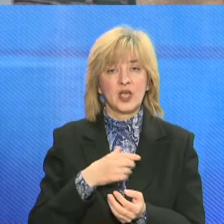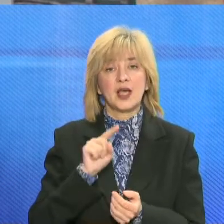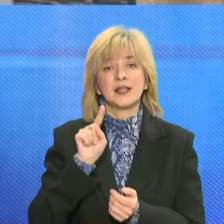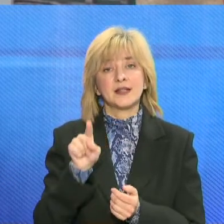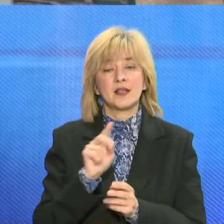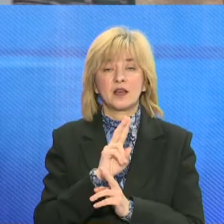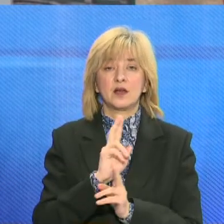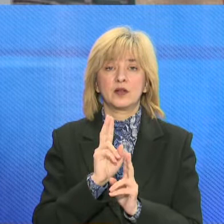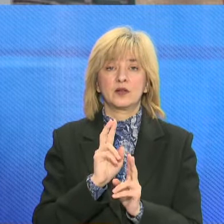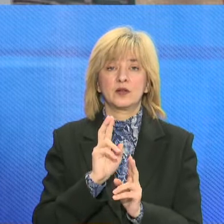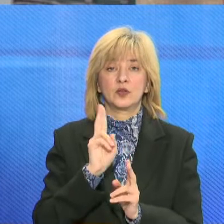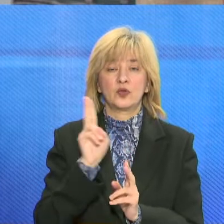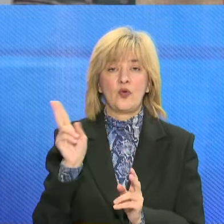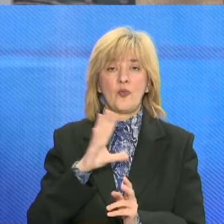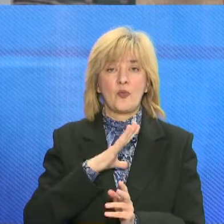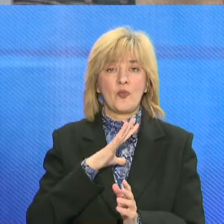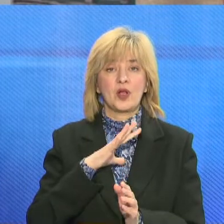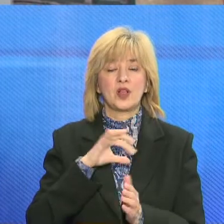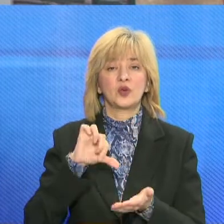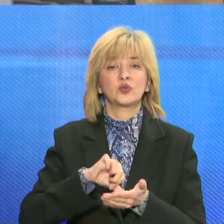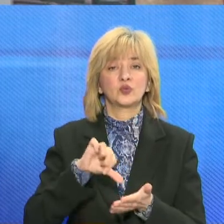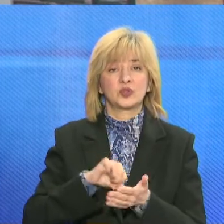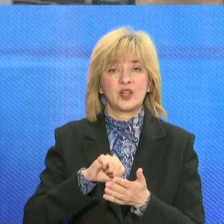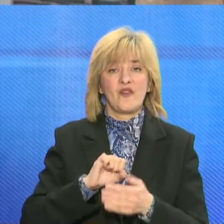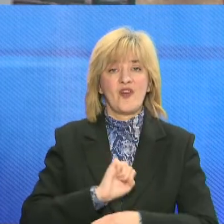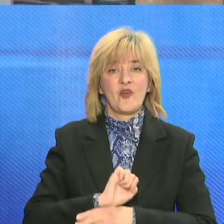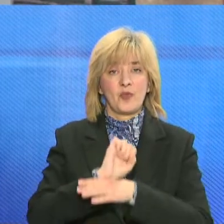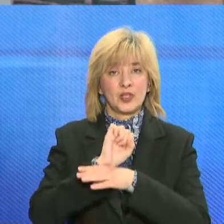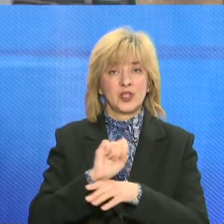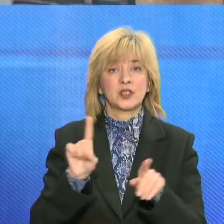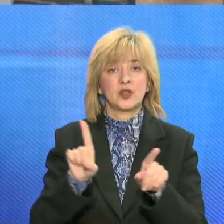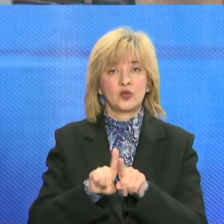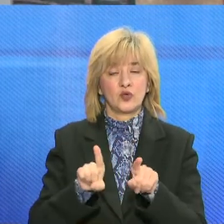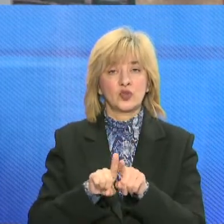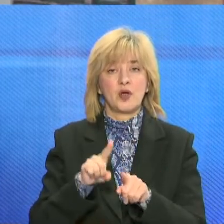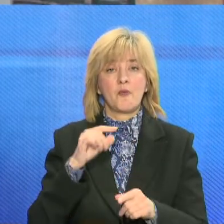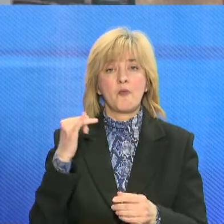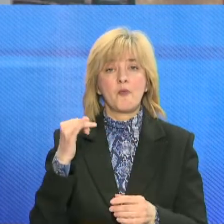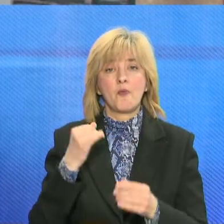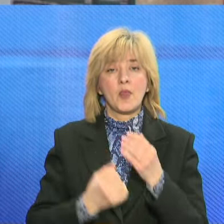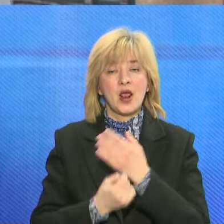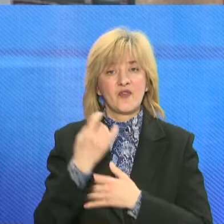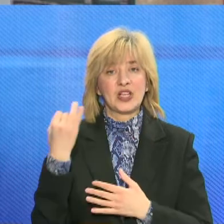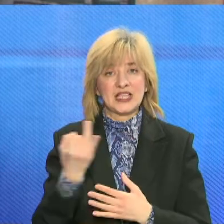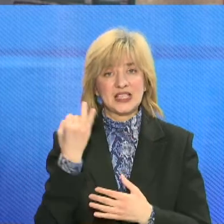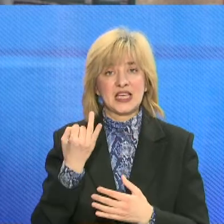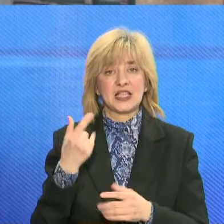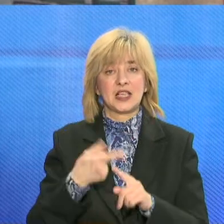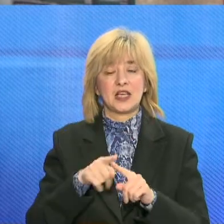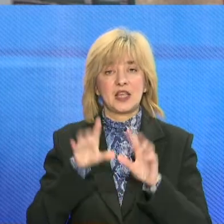иначе в 2020 году был задействован там, в протестах, проявляют интерес к этой конституции, приходят на эти встречи, задают